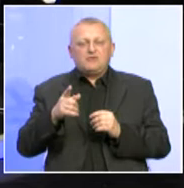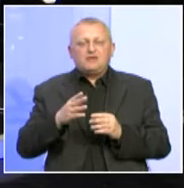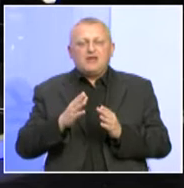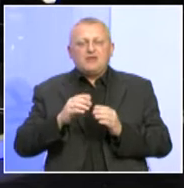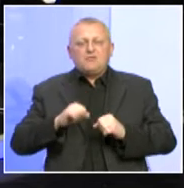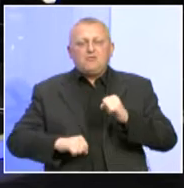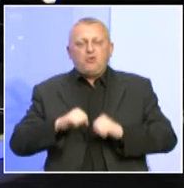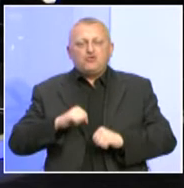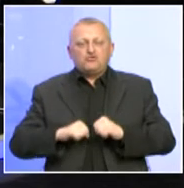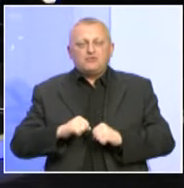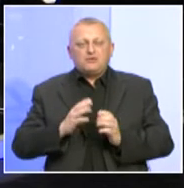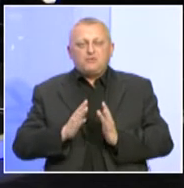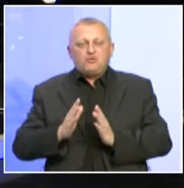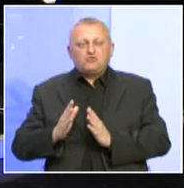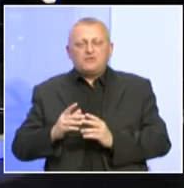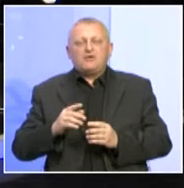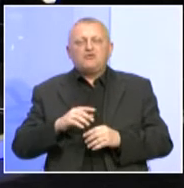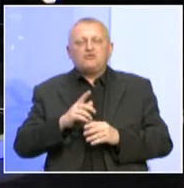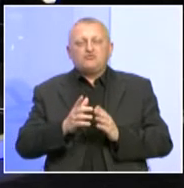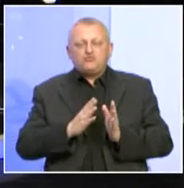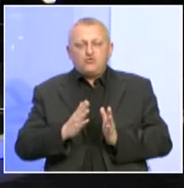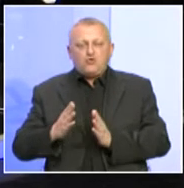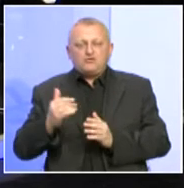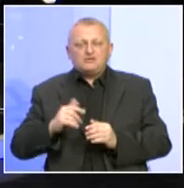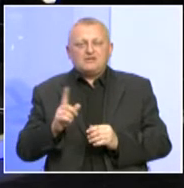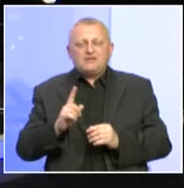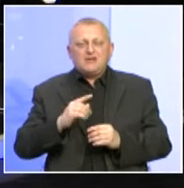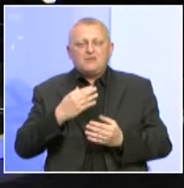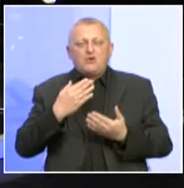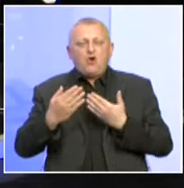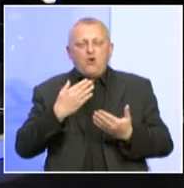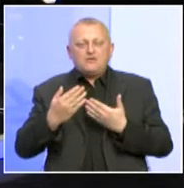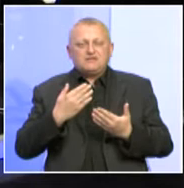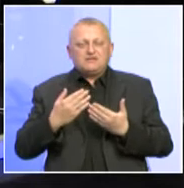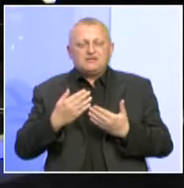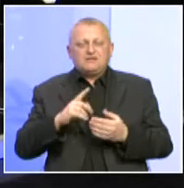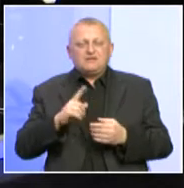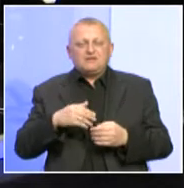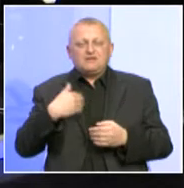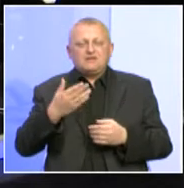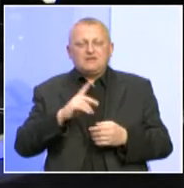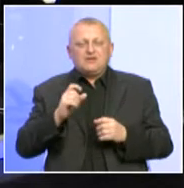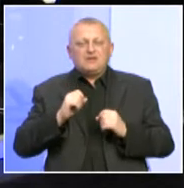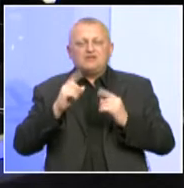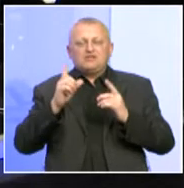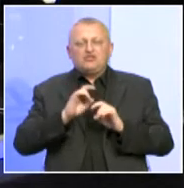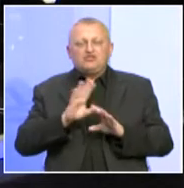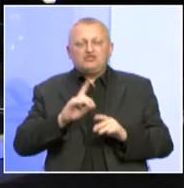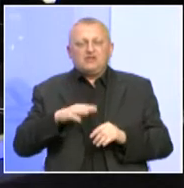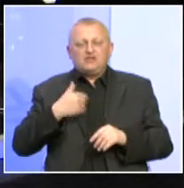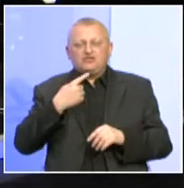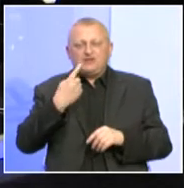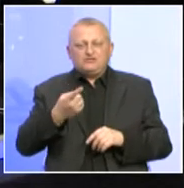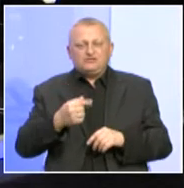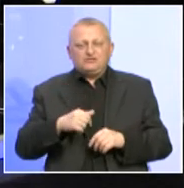postupak, a postupak je u toku sada i ja zaista ne bi to komentarisao. Niti da li me iznenadilo ili nije, ništa ne bih rekao. Kad je